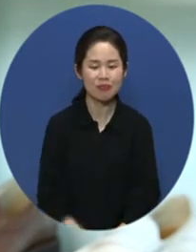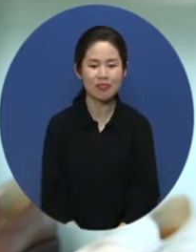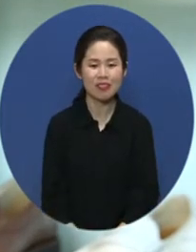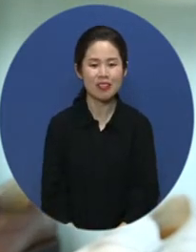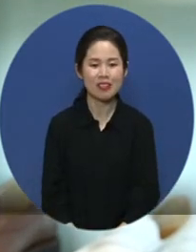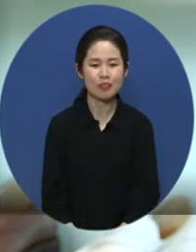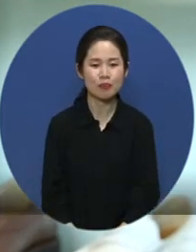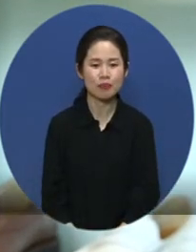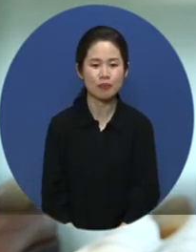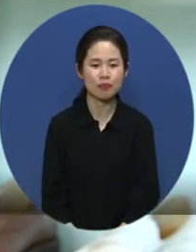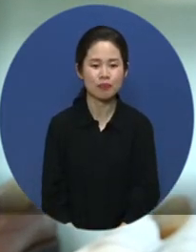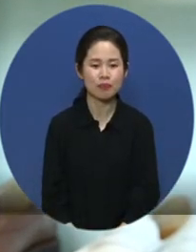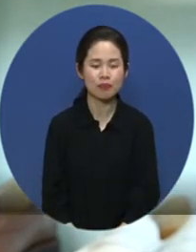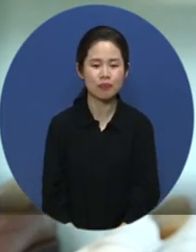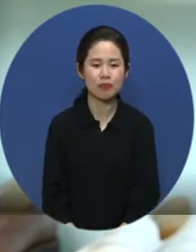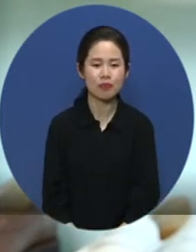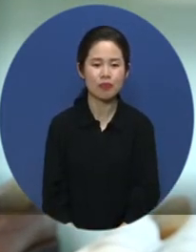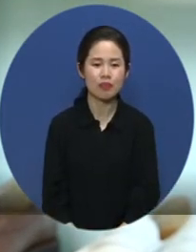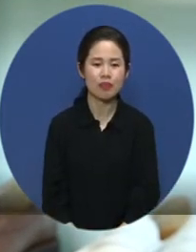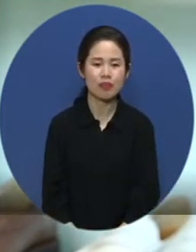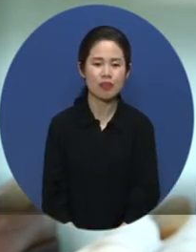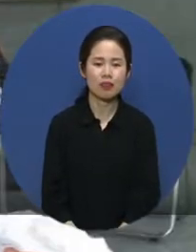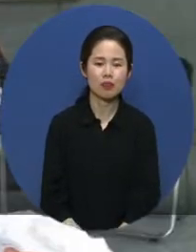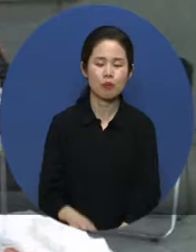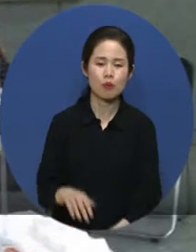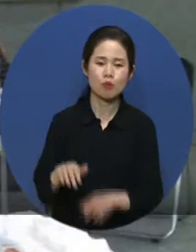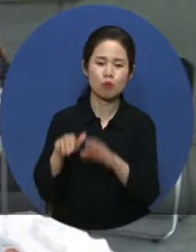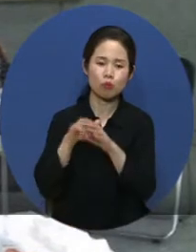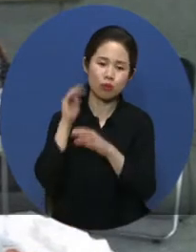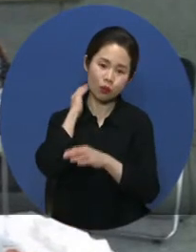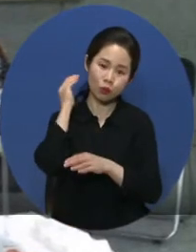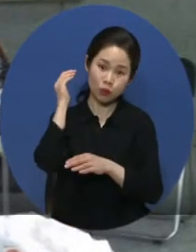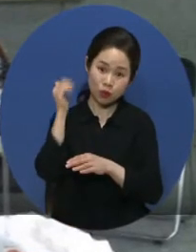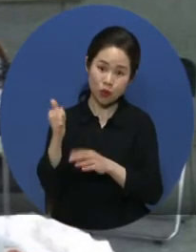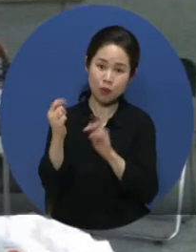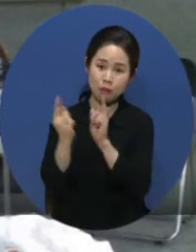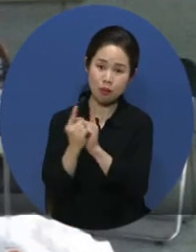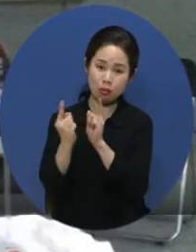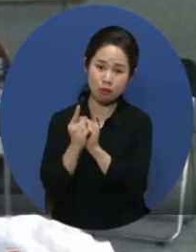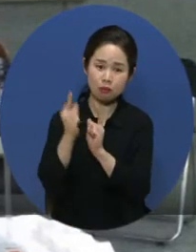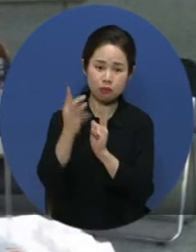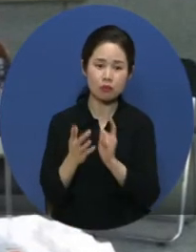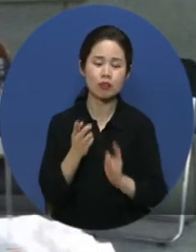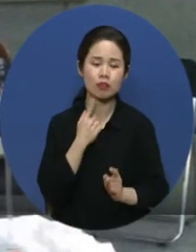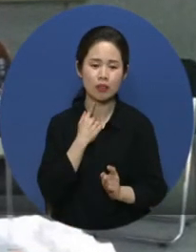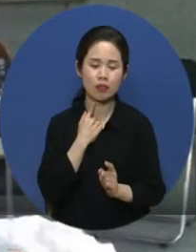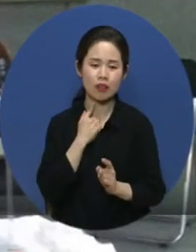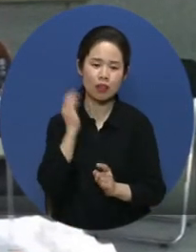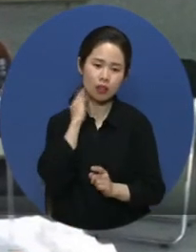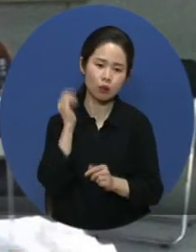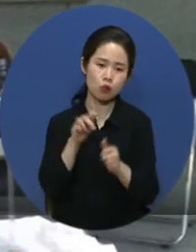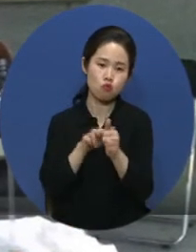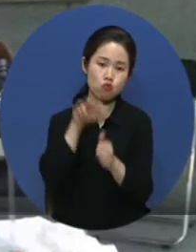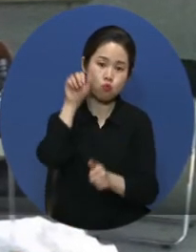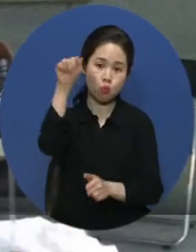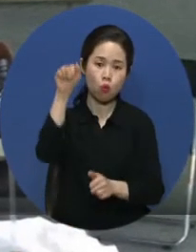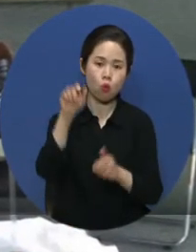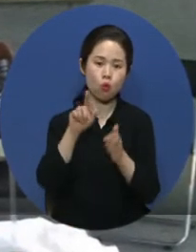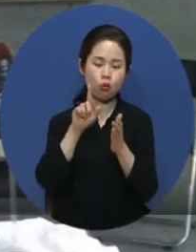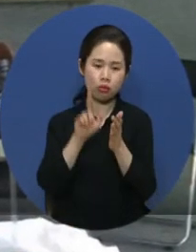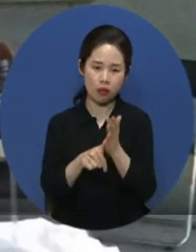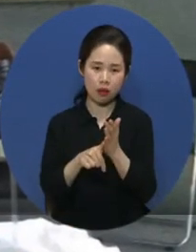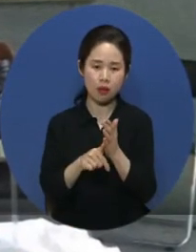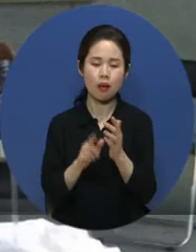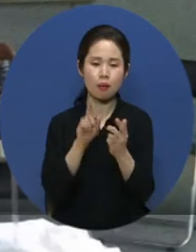저희가 이제 문재인 대통령을 여러 번 뵀는데 이제 후보 시절에 8대 한번 이제 그때는 이제 대통령 되시기